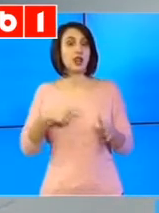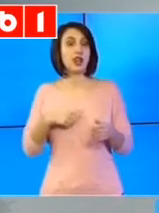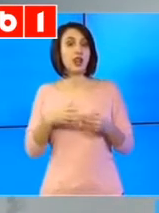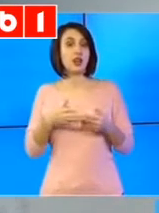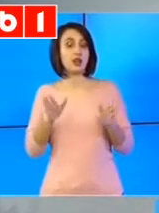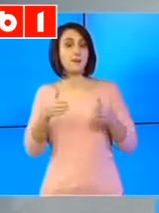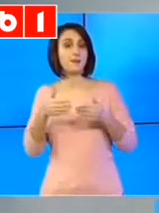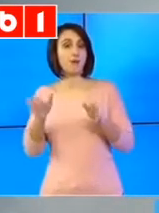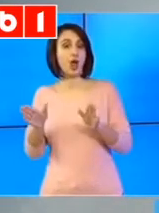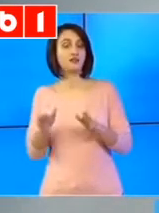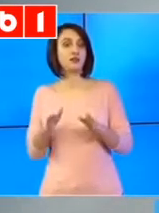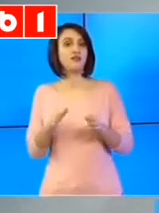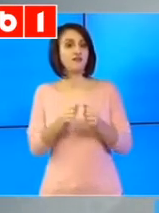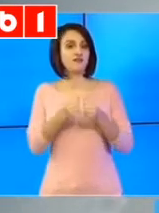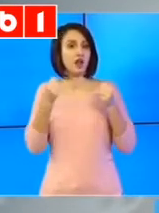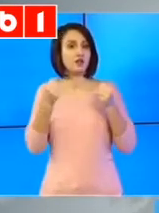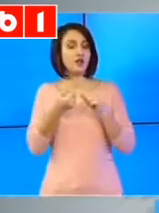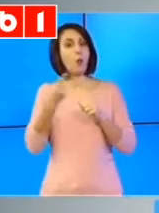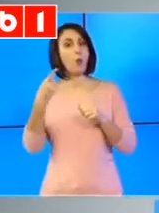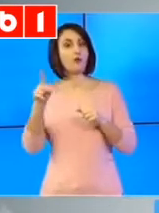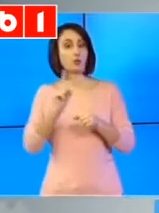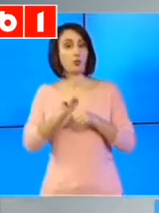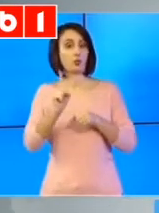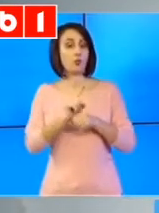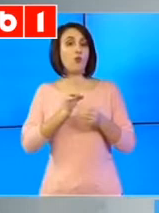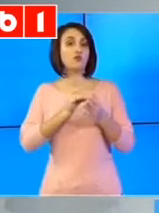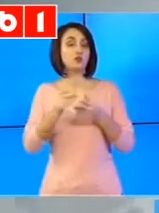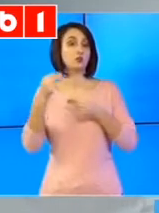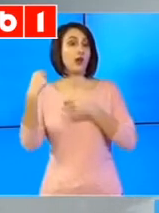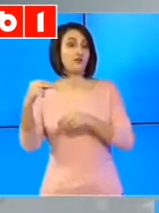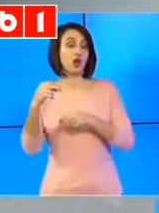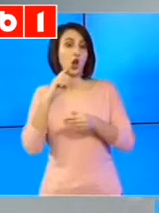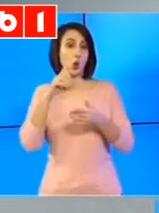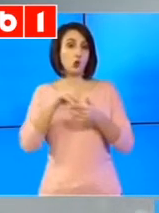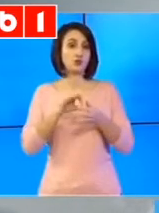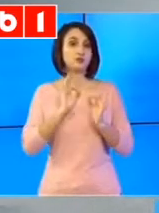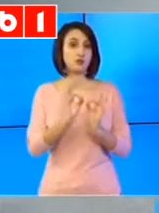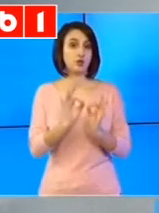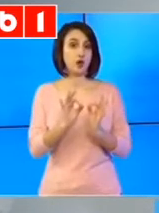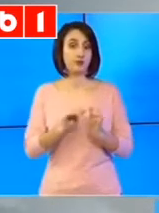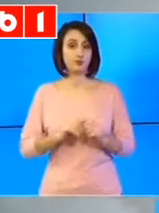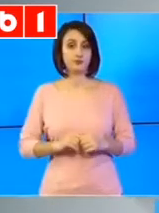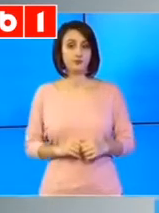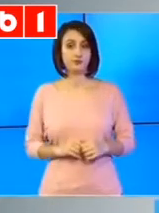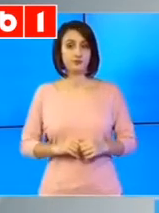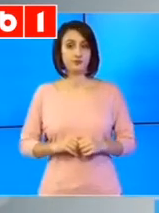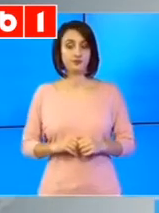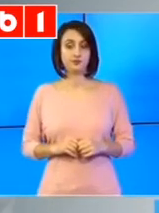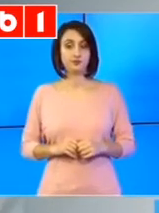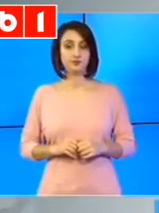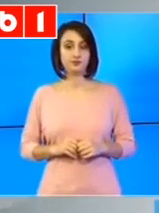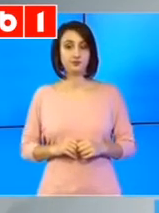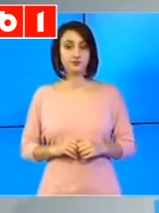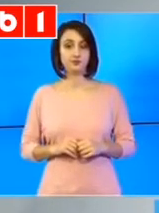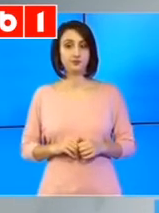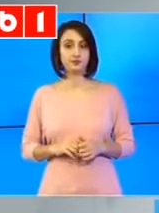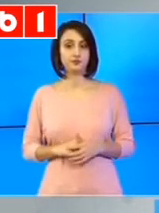eliminate panouri sau ferestre, iar în altele producătorii au vândut afară în locuri special amenajate.